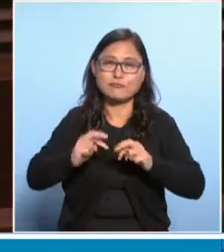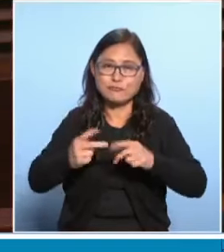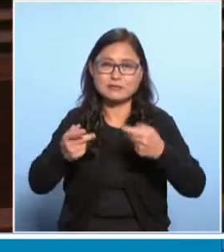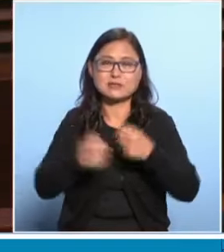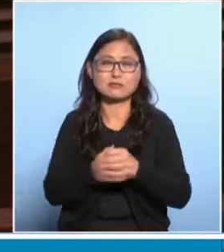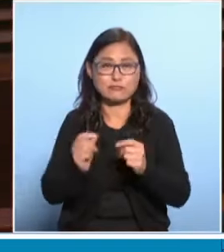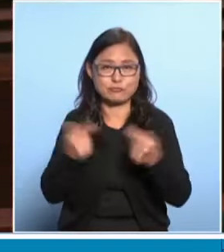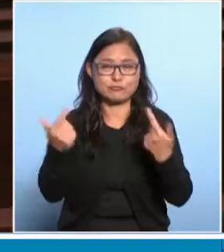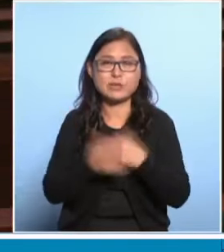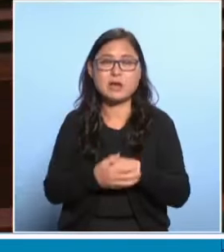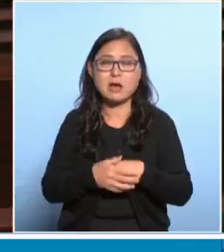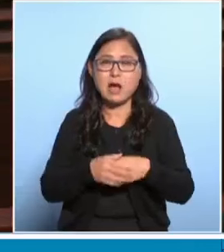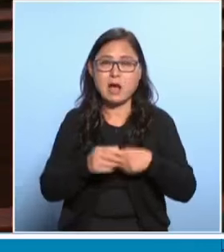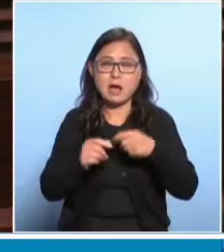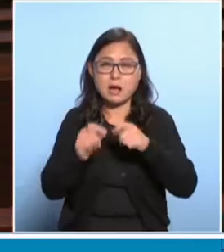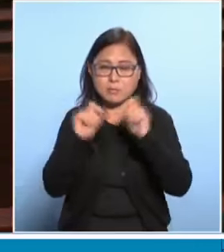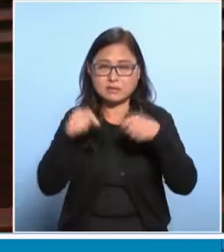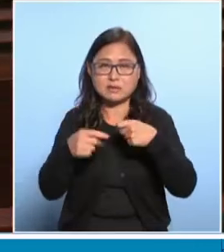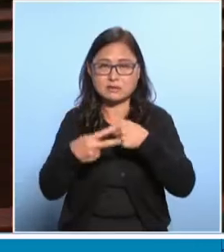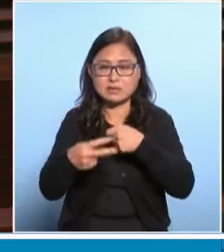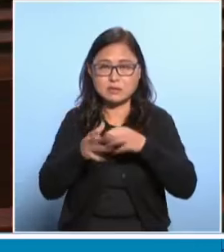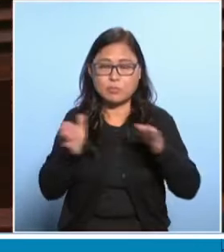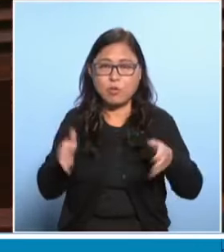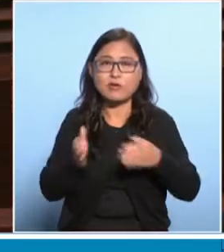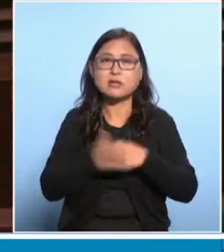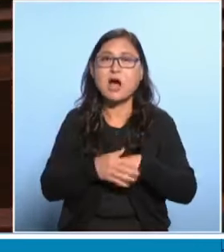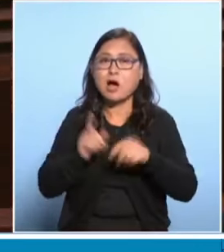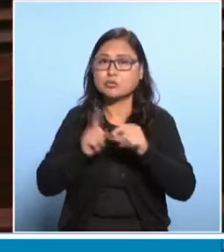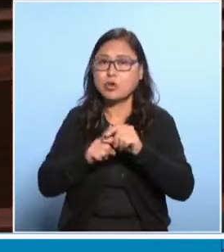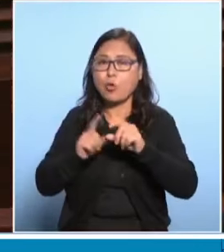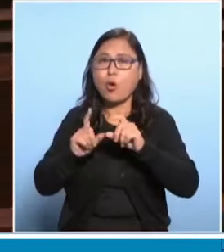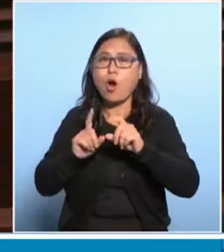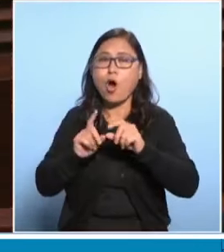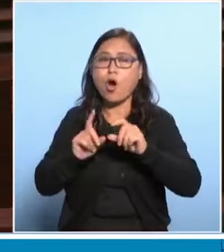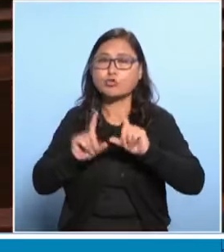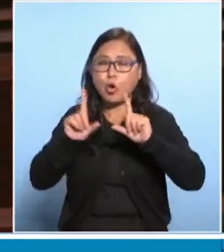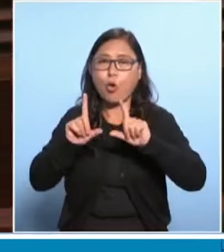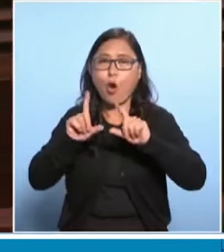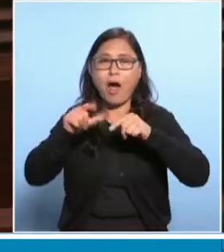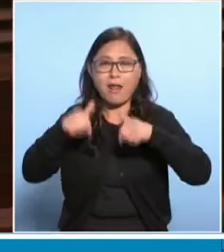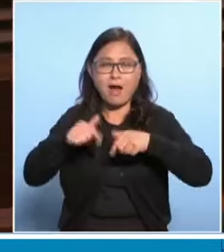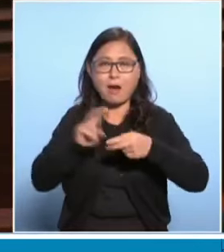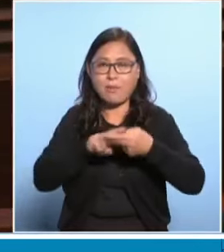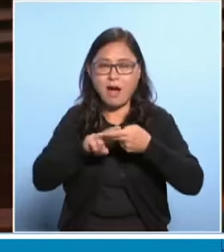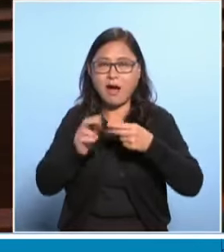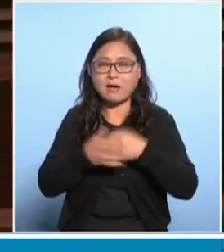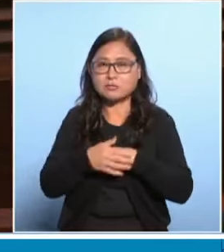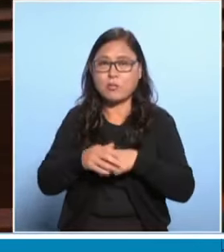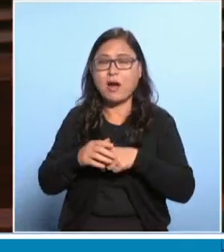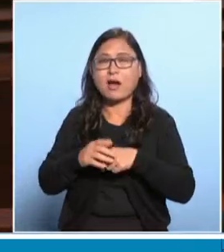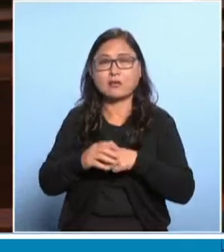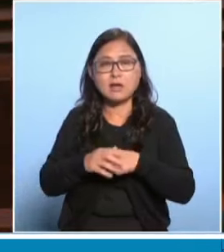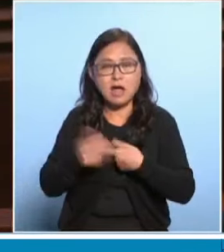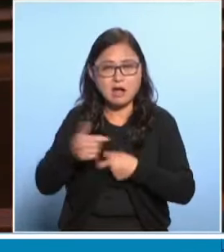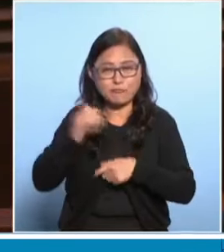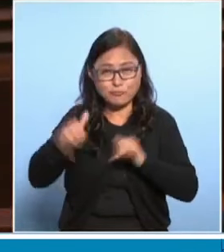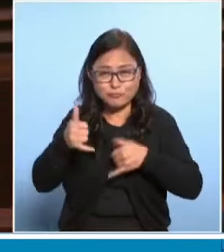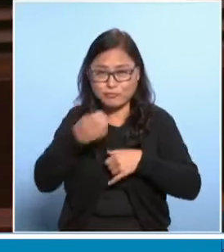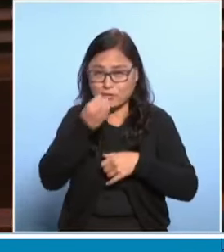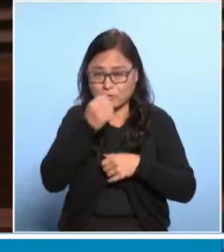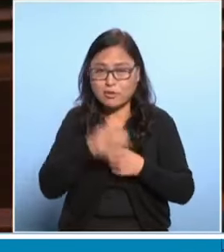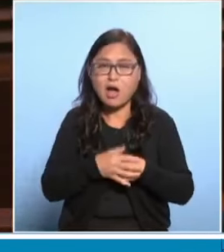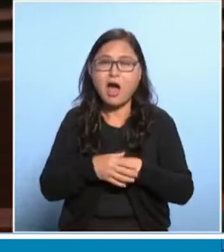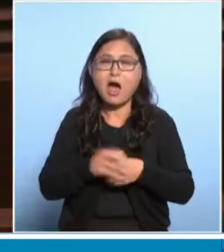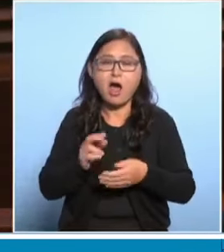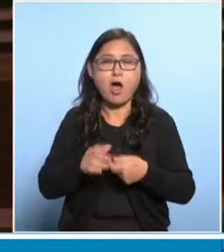分，東南亞國家聯盟成員國是香港的目標客源市場，旅發局一直有透過不同的旅